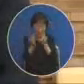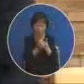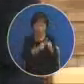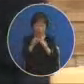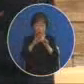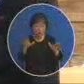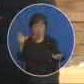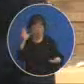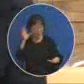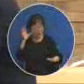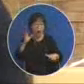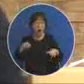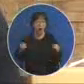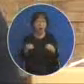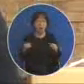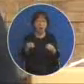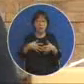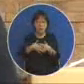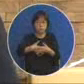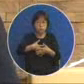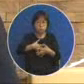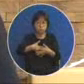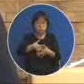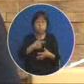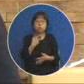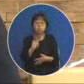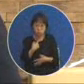뭡니까? What is this?